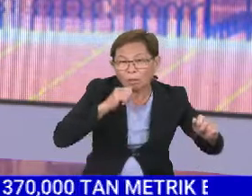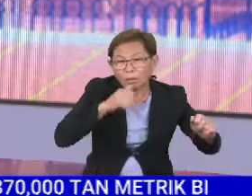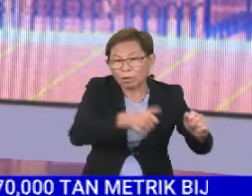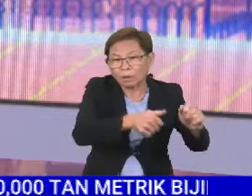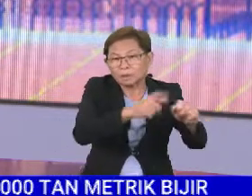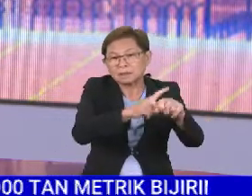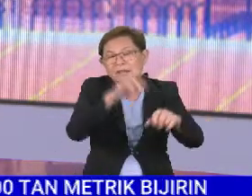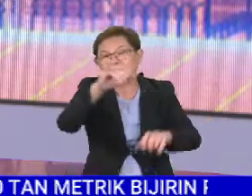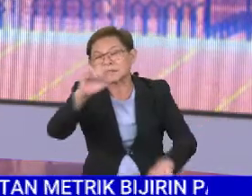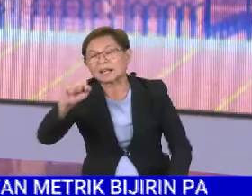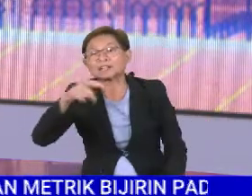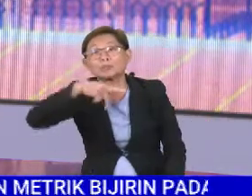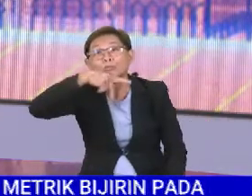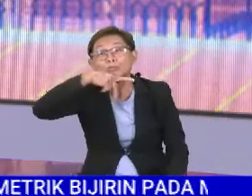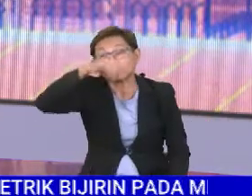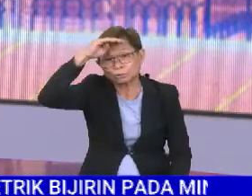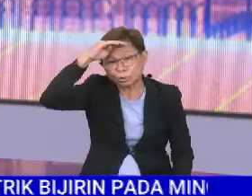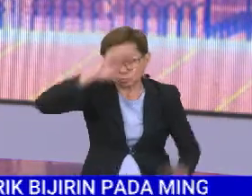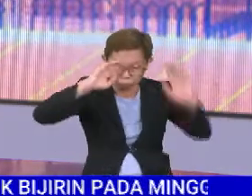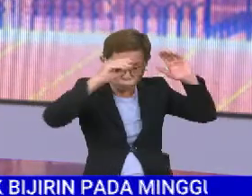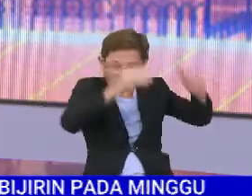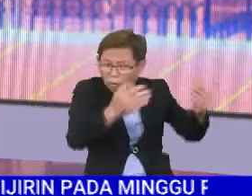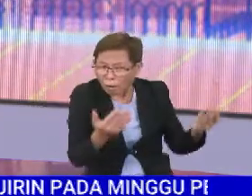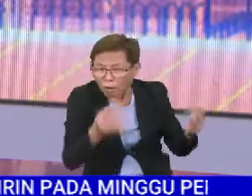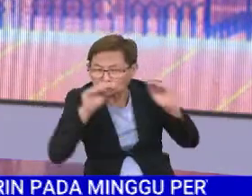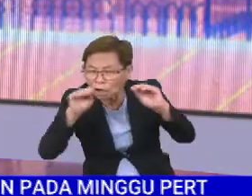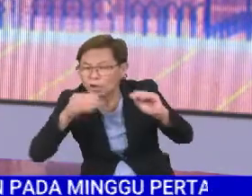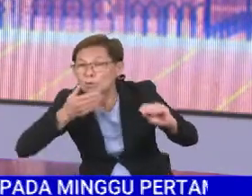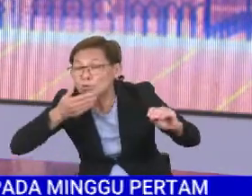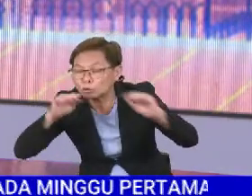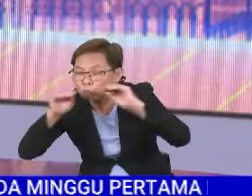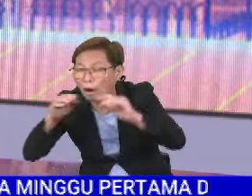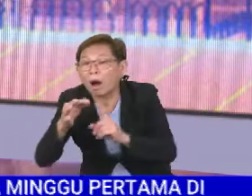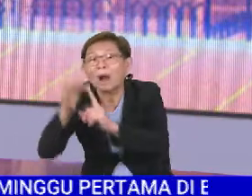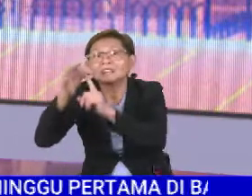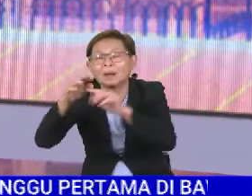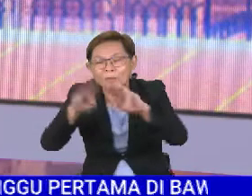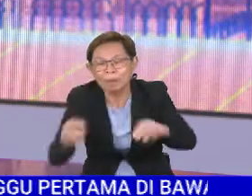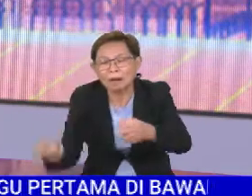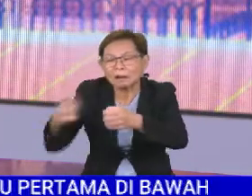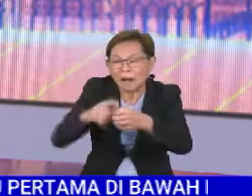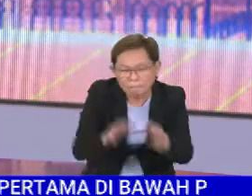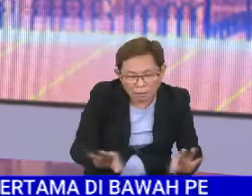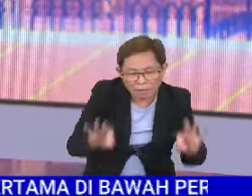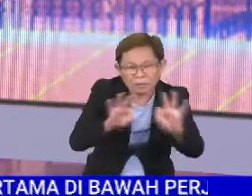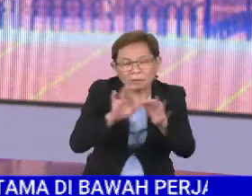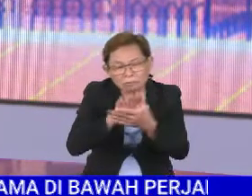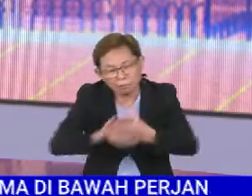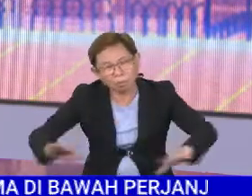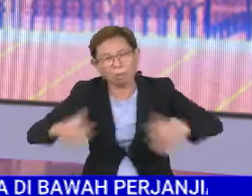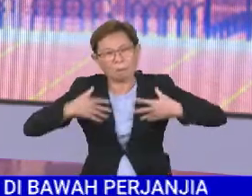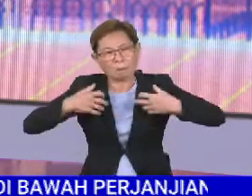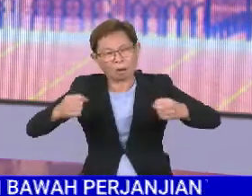di Iskandar Puteri Johor. Fokusnya mendidik golongan muda, khasnya pelajar, mengenai kepentingan keselamatan dan kesihatan